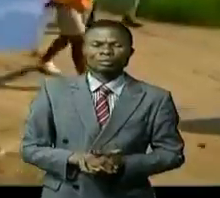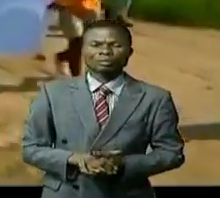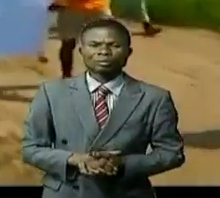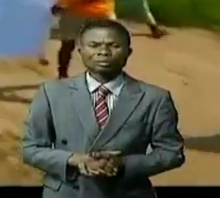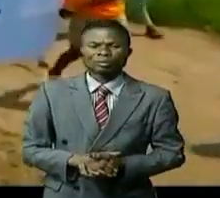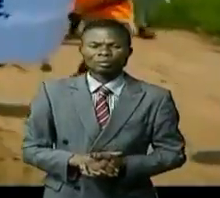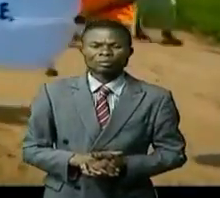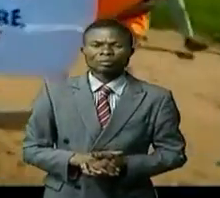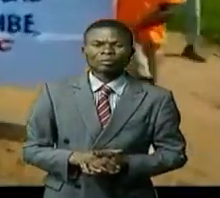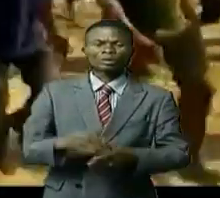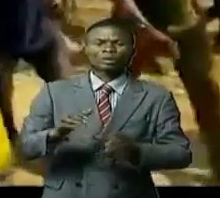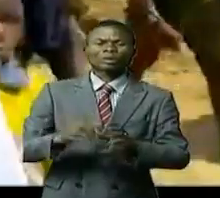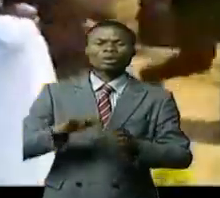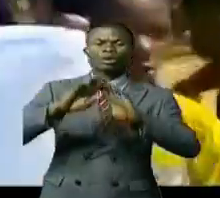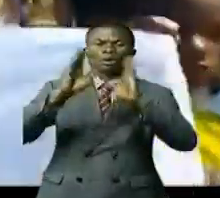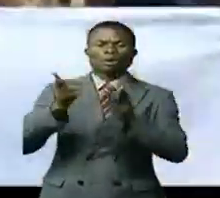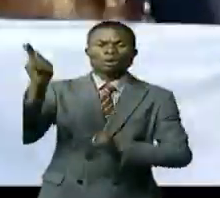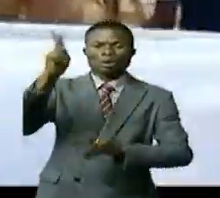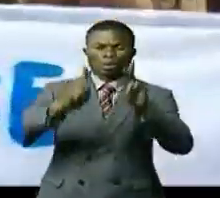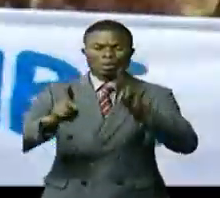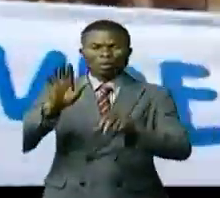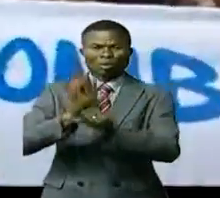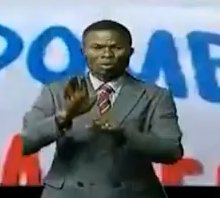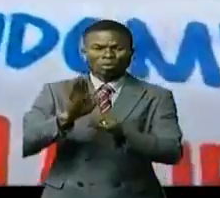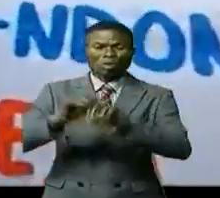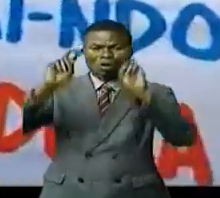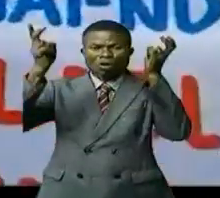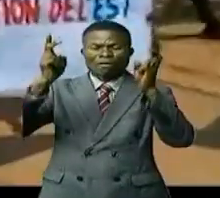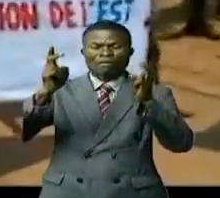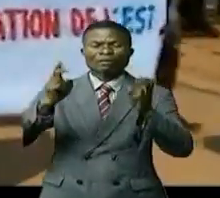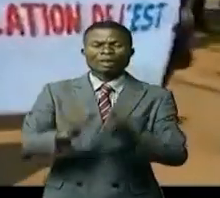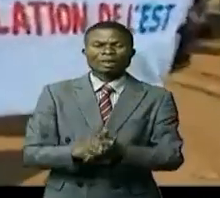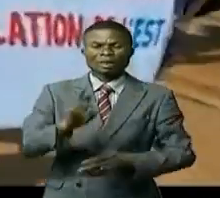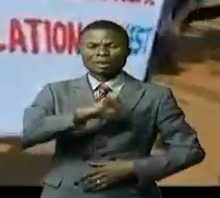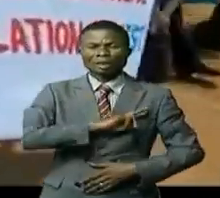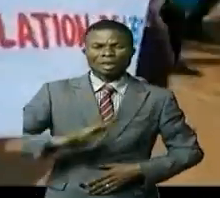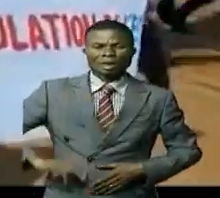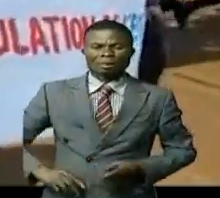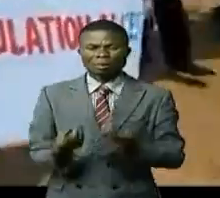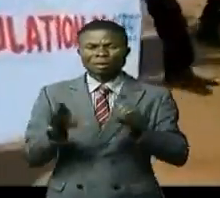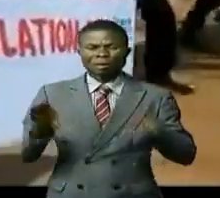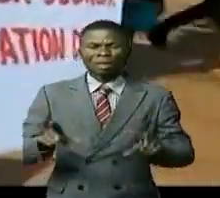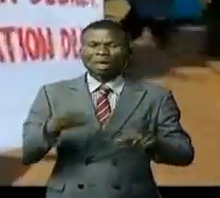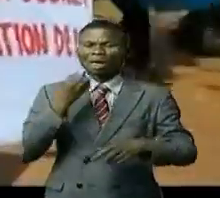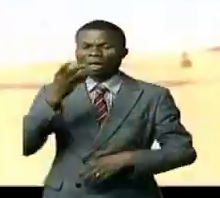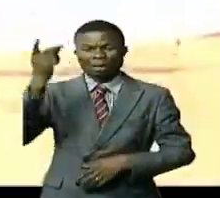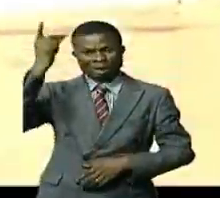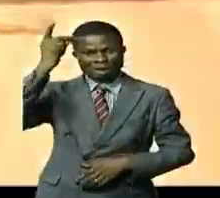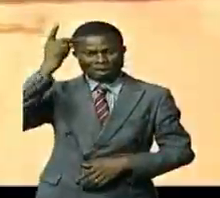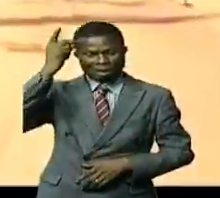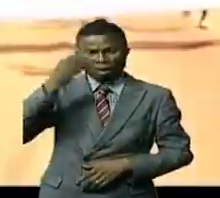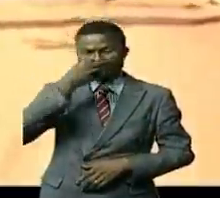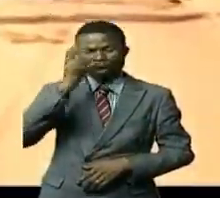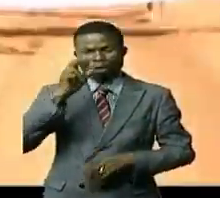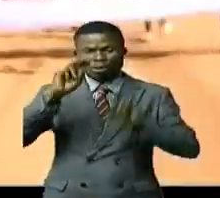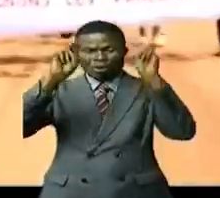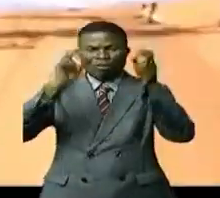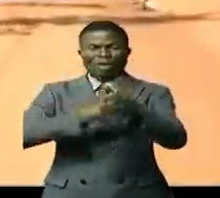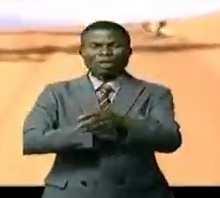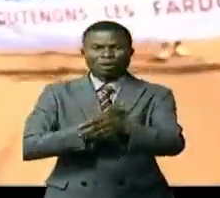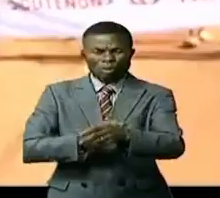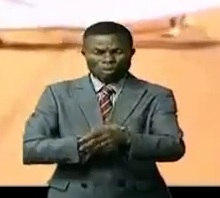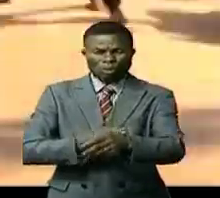À l'instar des compatriotes de la plupart des grandes villes de la République démocratique du Congo, telles que Kinshasa, Bukavu, Goma et autres,